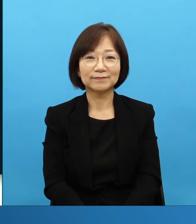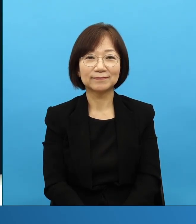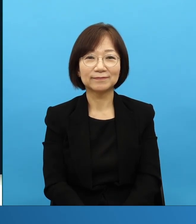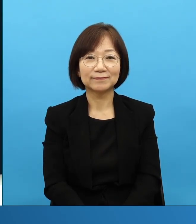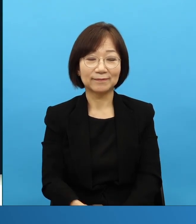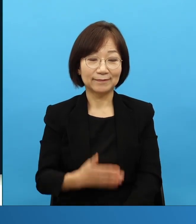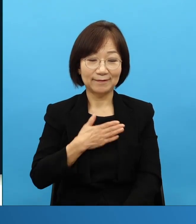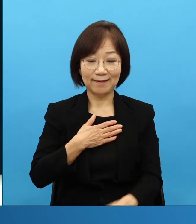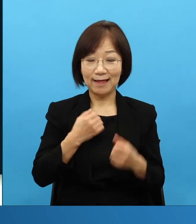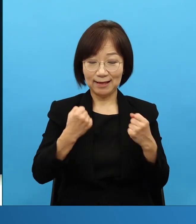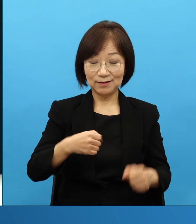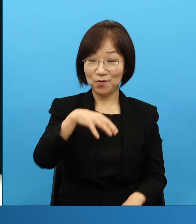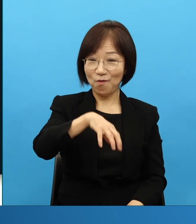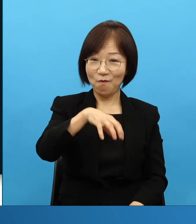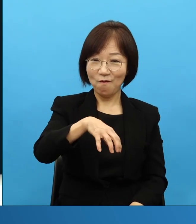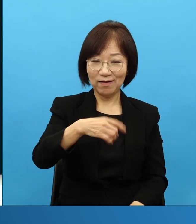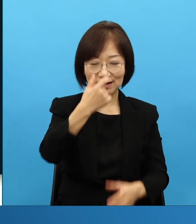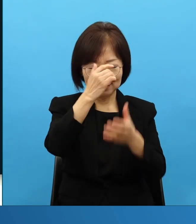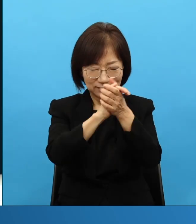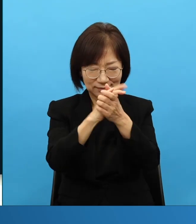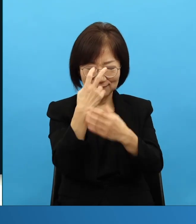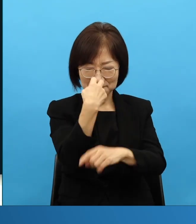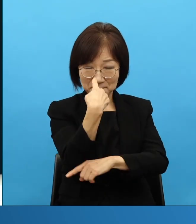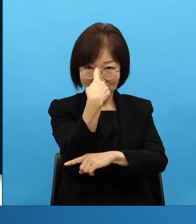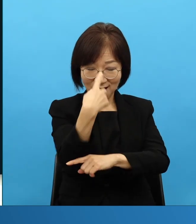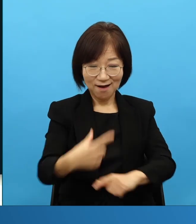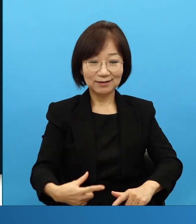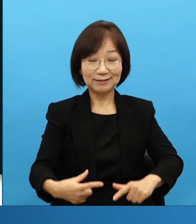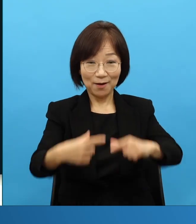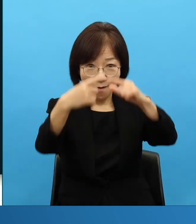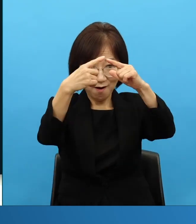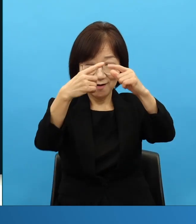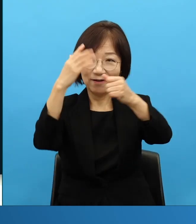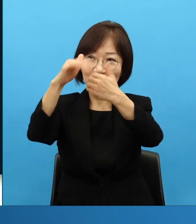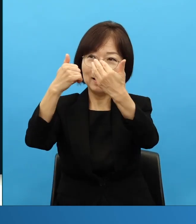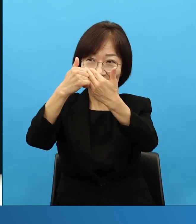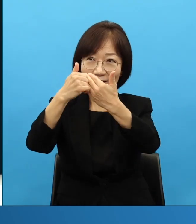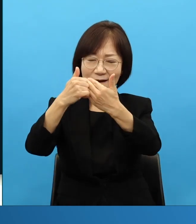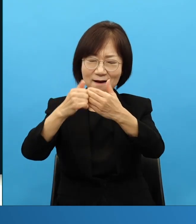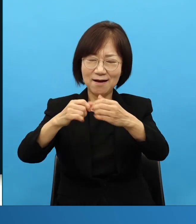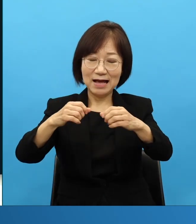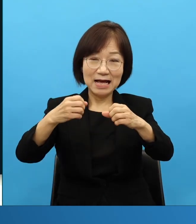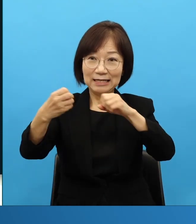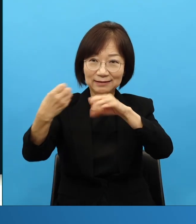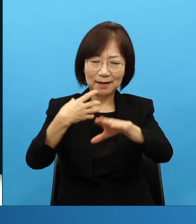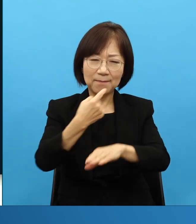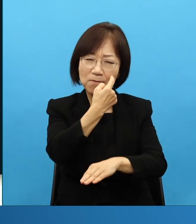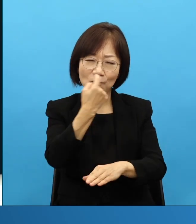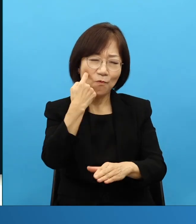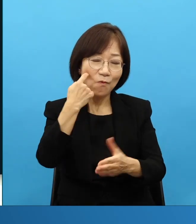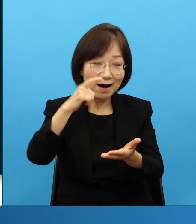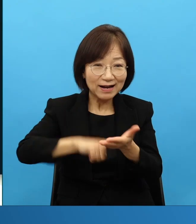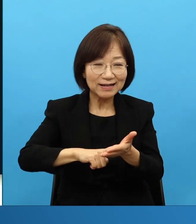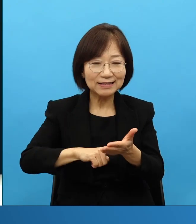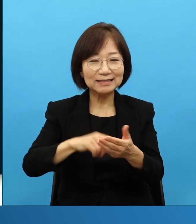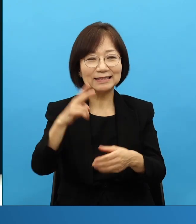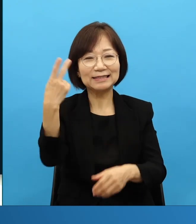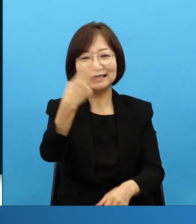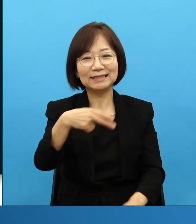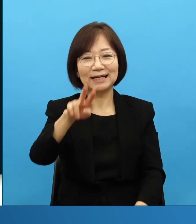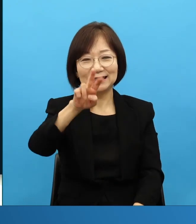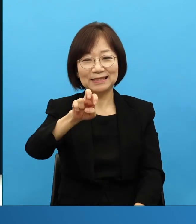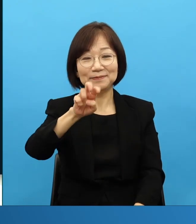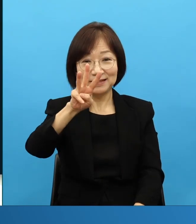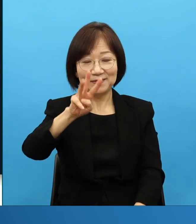내가 있는 현장에서 기도의 망대를 세우고 하나님의 역사를 확인하는 2023년 되시기 바랍니다.